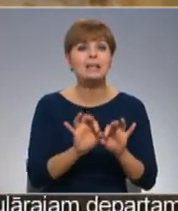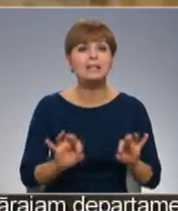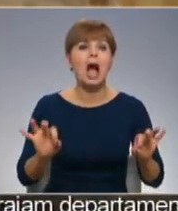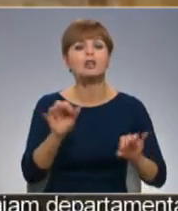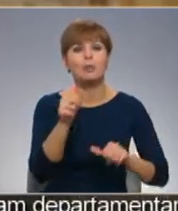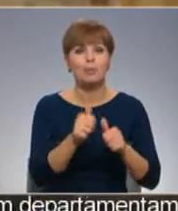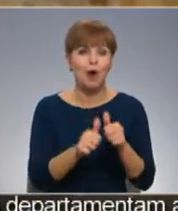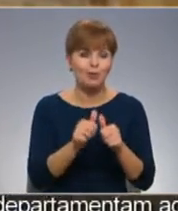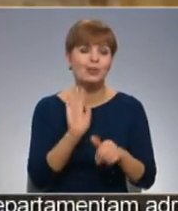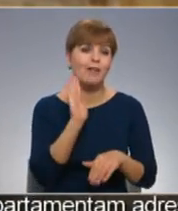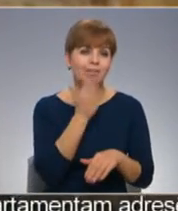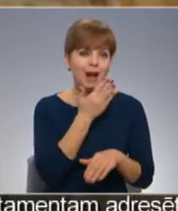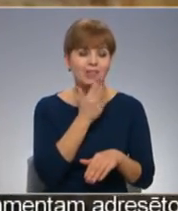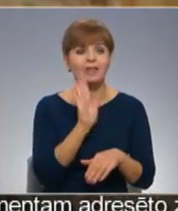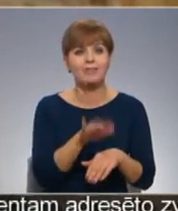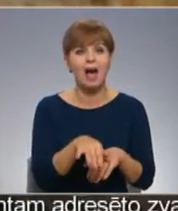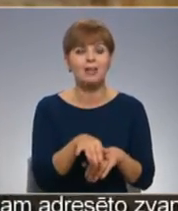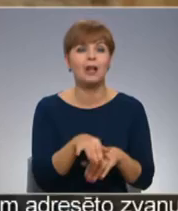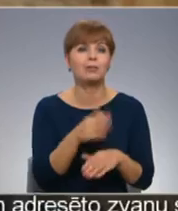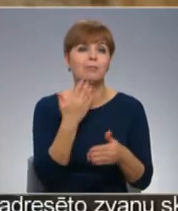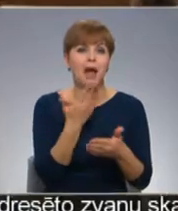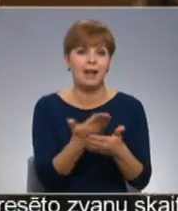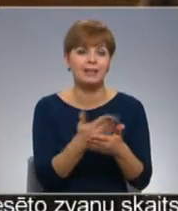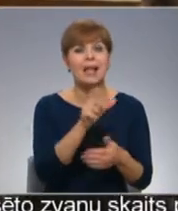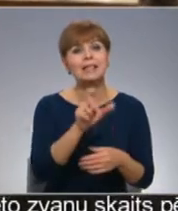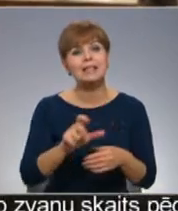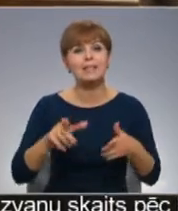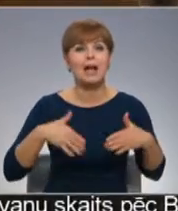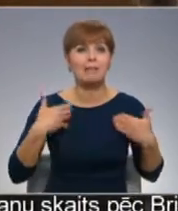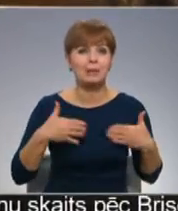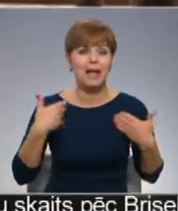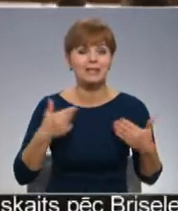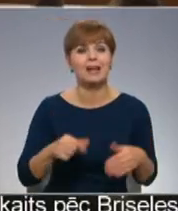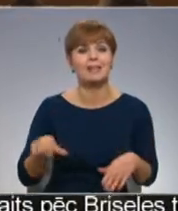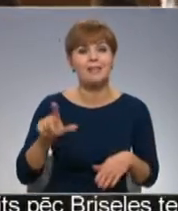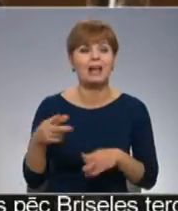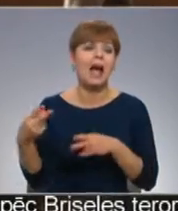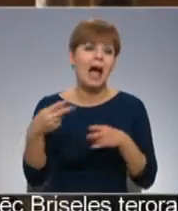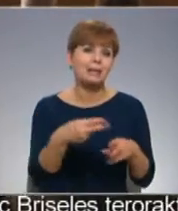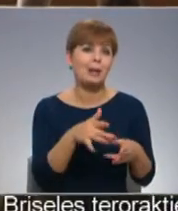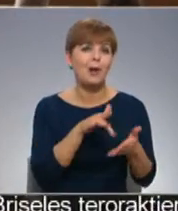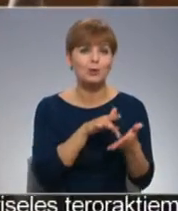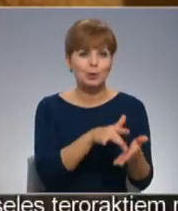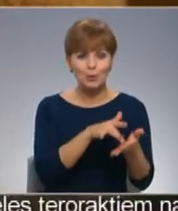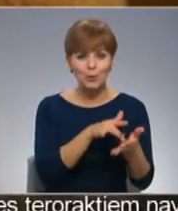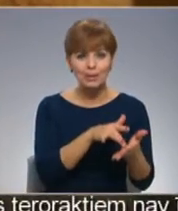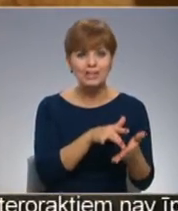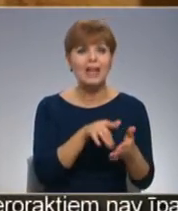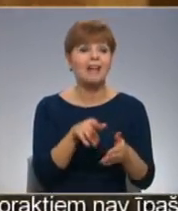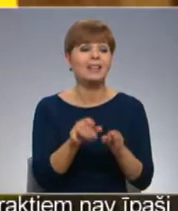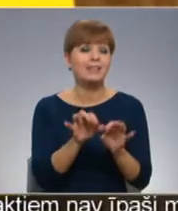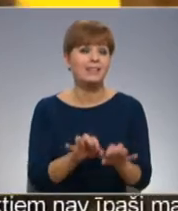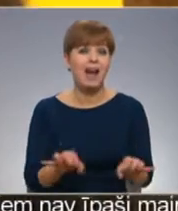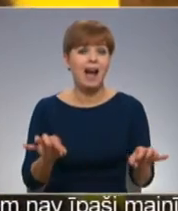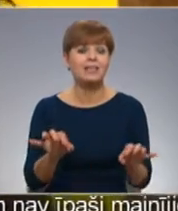vienu vasaras plaukumā gan viņas varētu aizsūtīt. Un par to arī cilvēki priecājās visvairāk, kad atbrauc turisti. Tad tas ir, ka viņi taču ir tik